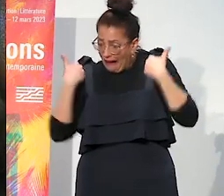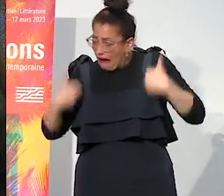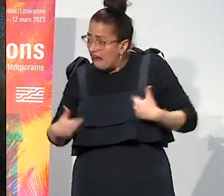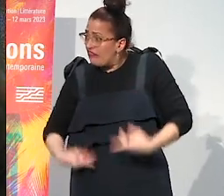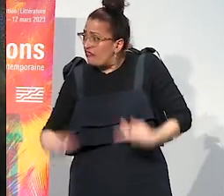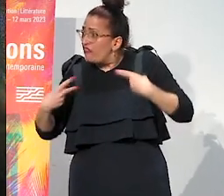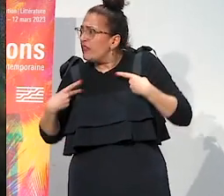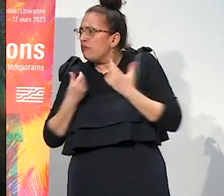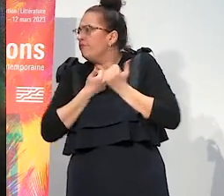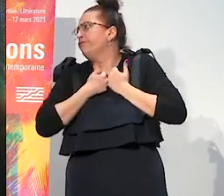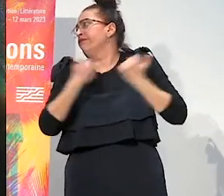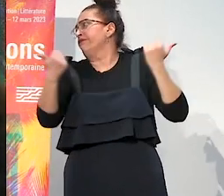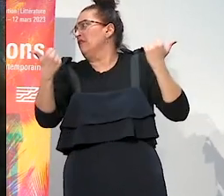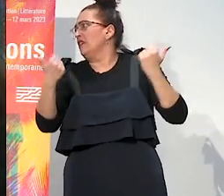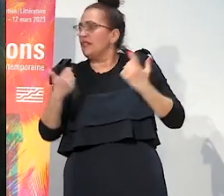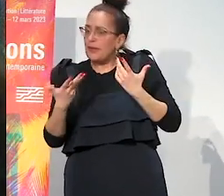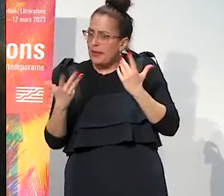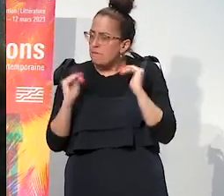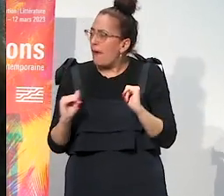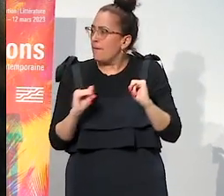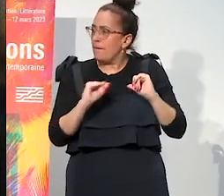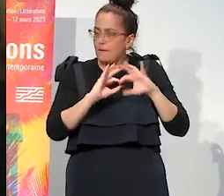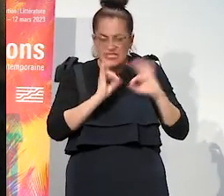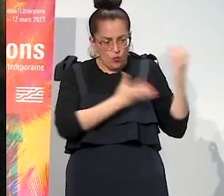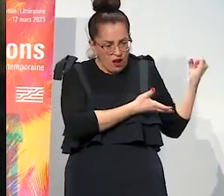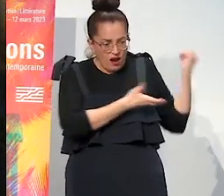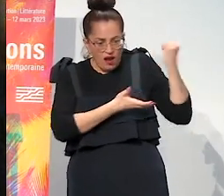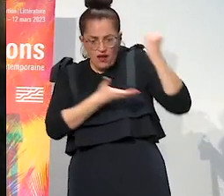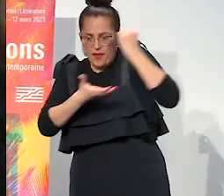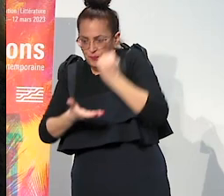génération, qu'est-ce qu'elle peut écrire sur ce qui a tellement impacté,